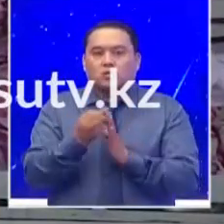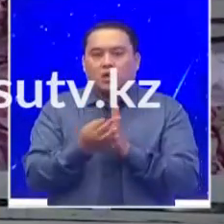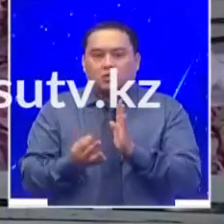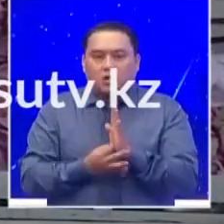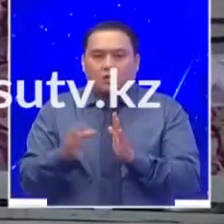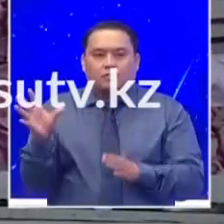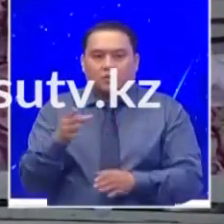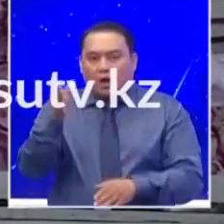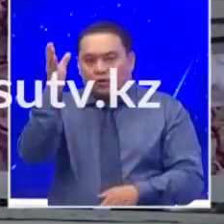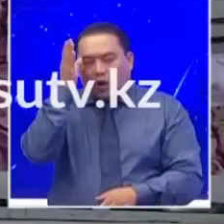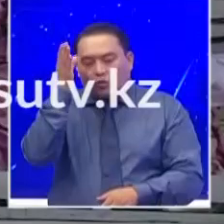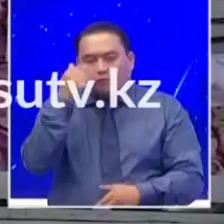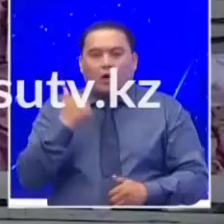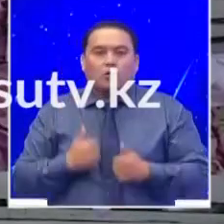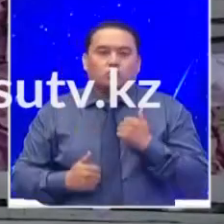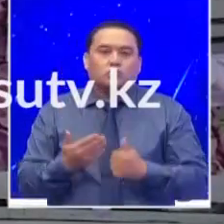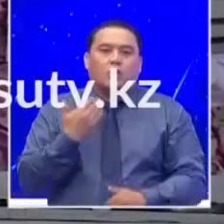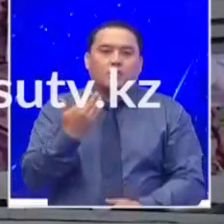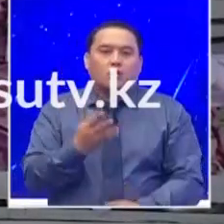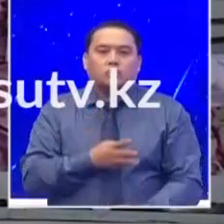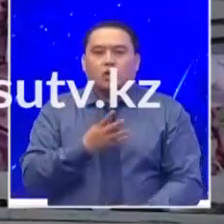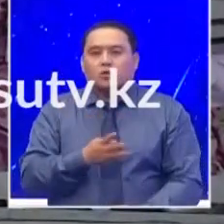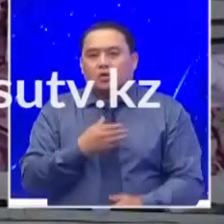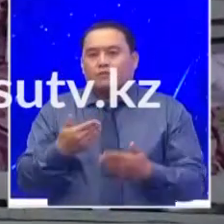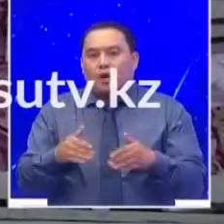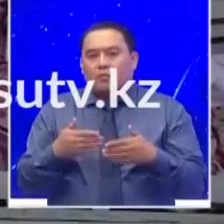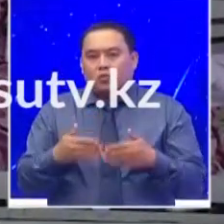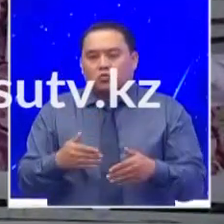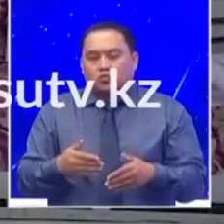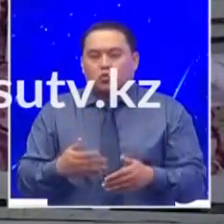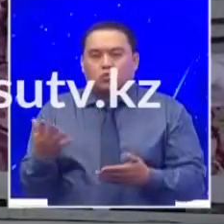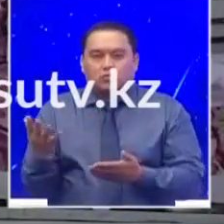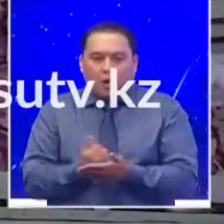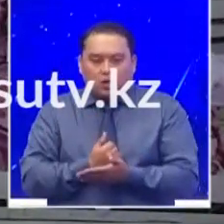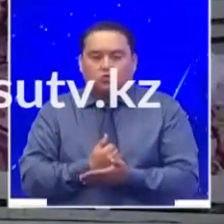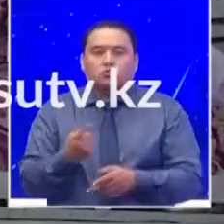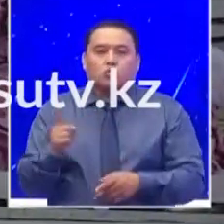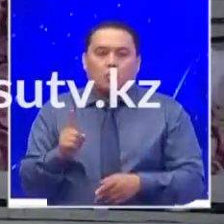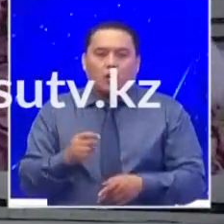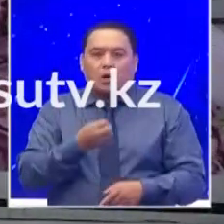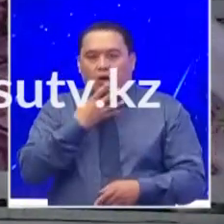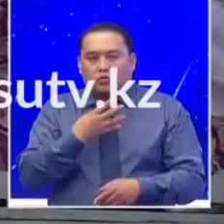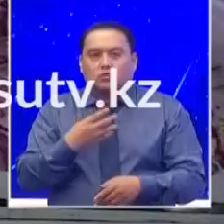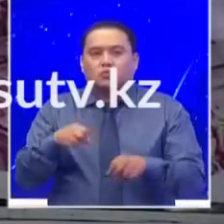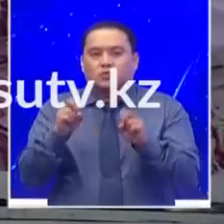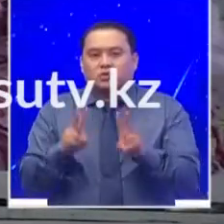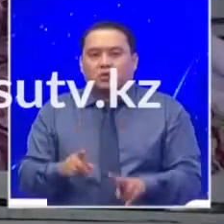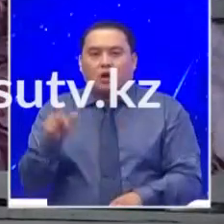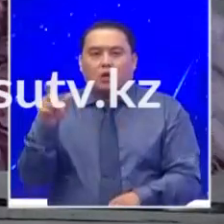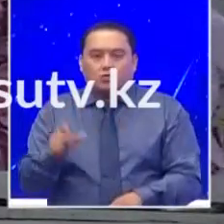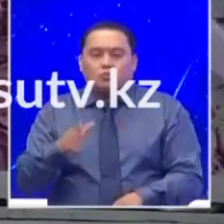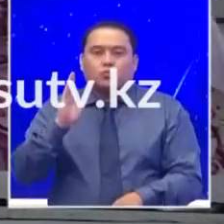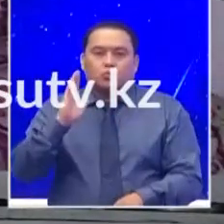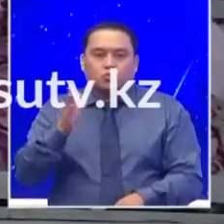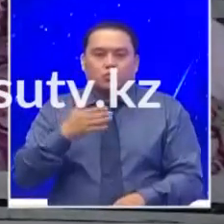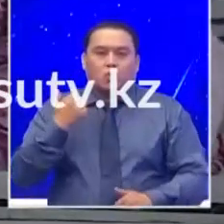Все дети одаренные, горжусь ими. Желаю выпускникам светлой дороги и удачи, чтобы они стали хорошими специалистами в будущем.